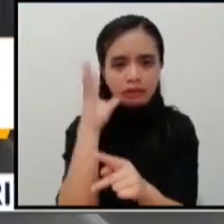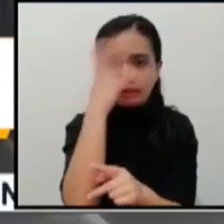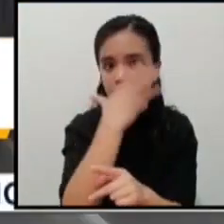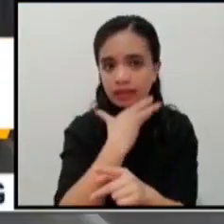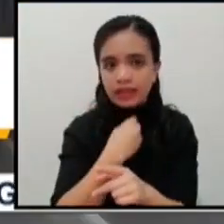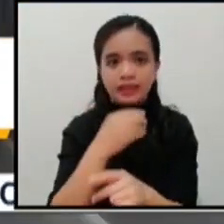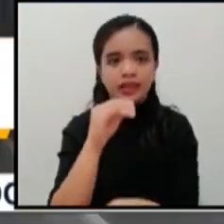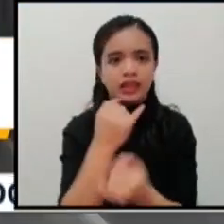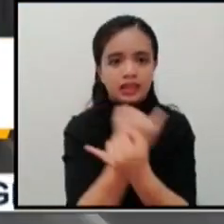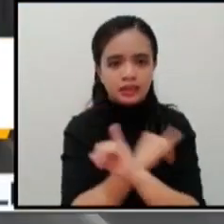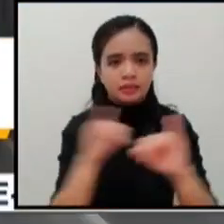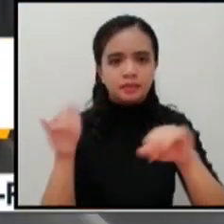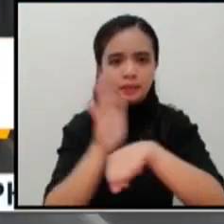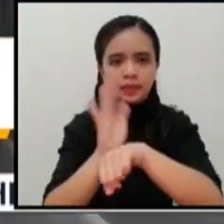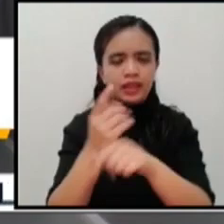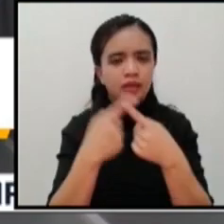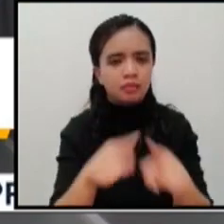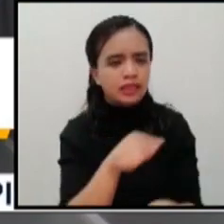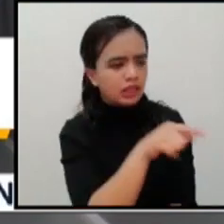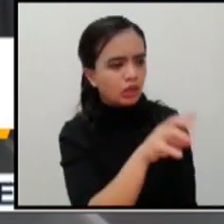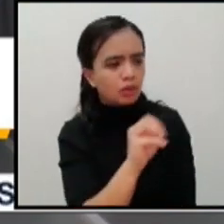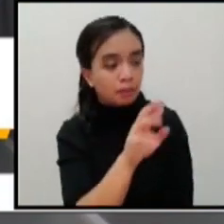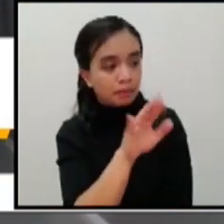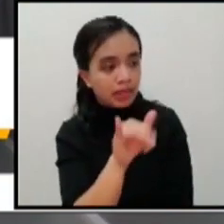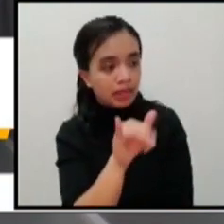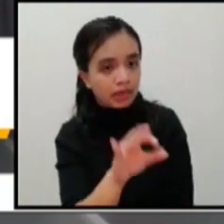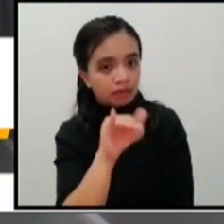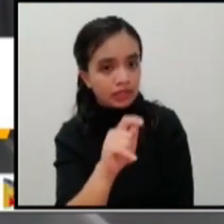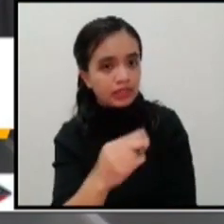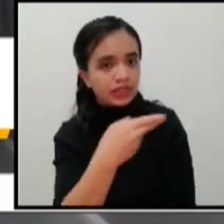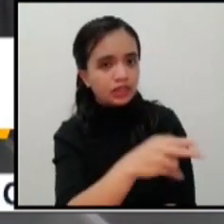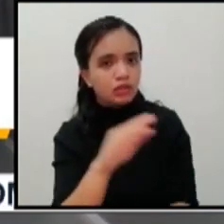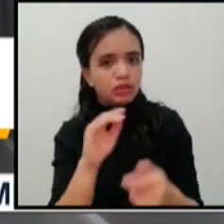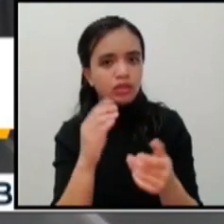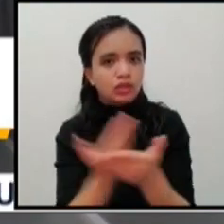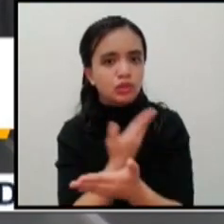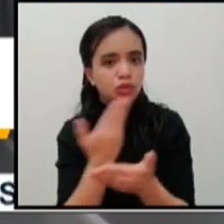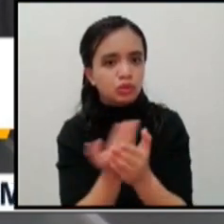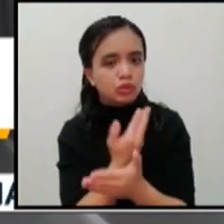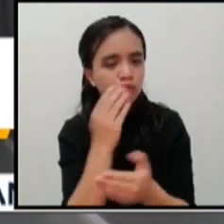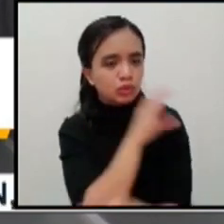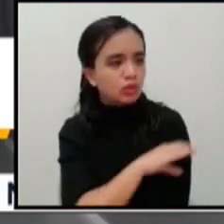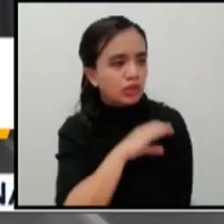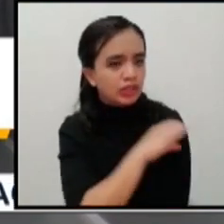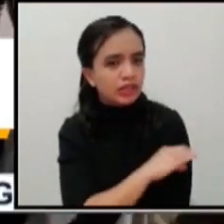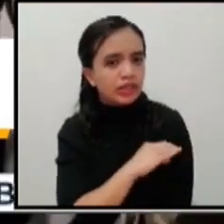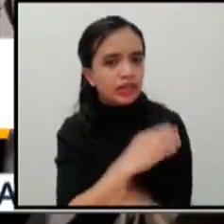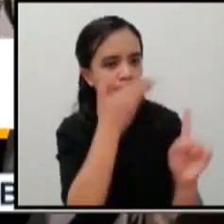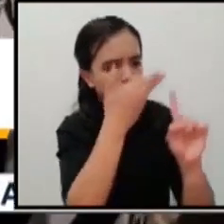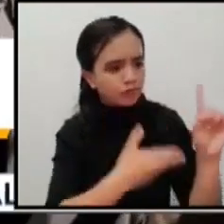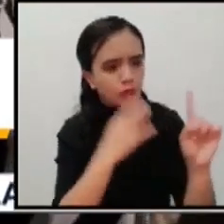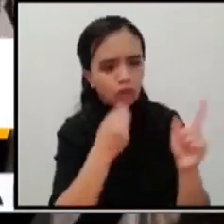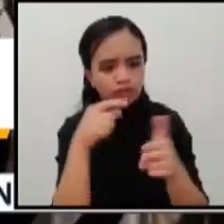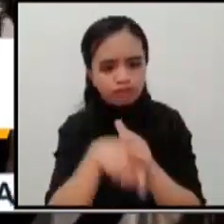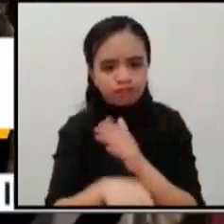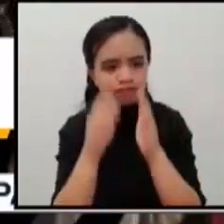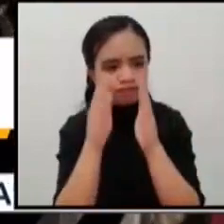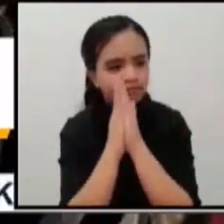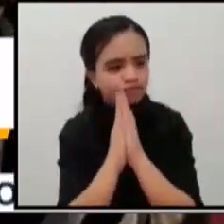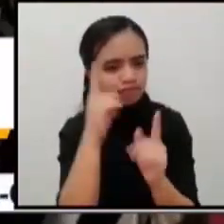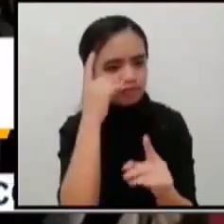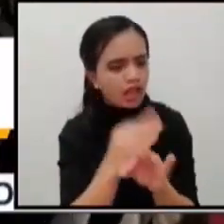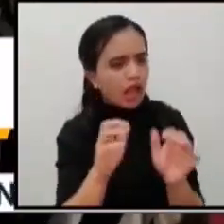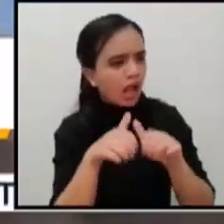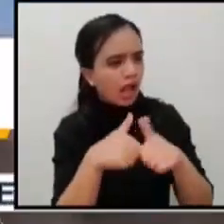ikaw naman, Mary Faith, ikaw naman ay gumanap bilang isang makabagong karakter at deboto. No? Paano mo ba isinapuso at binigyan